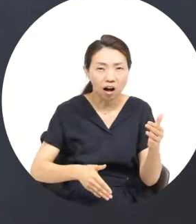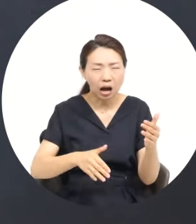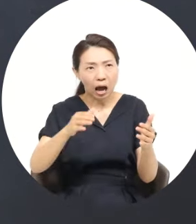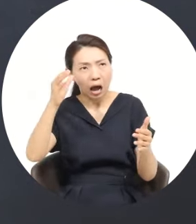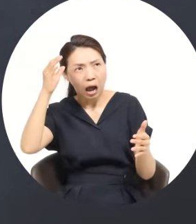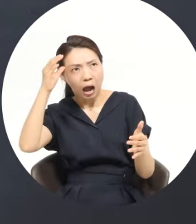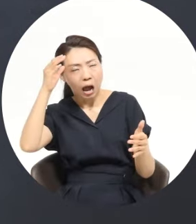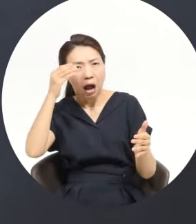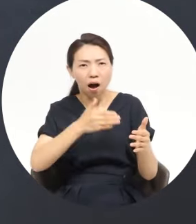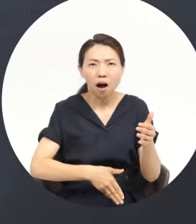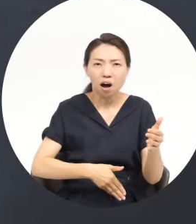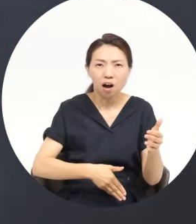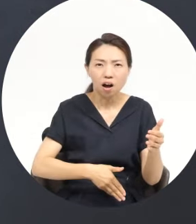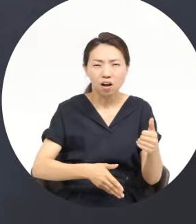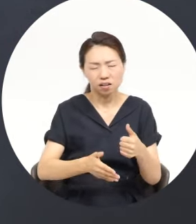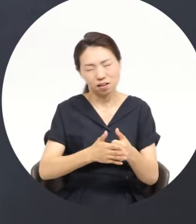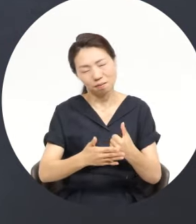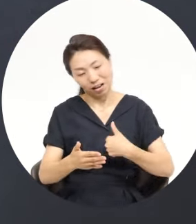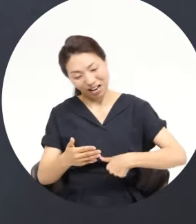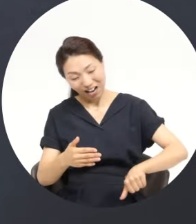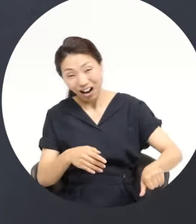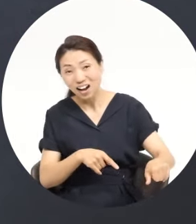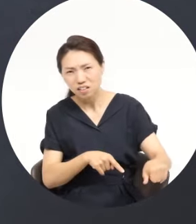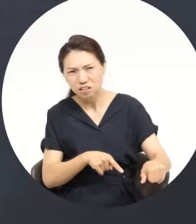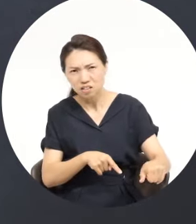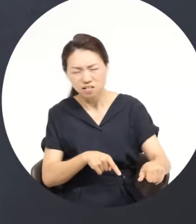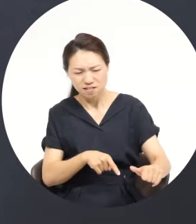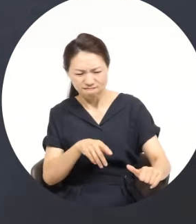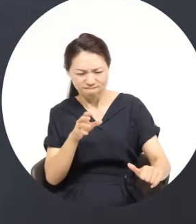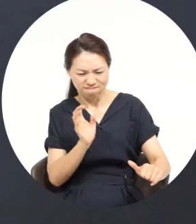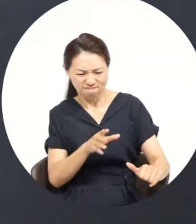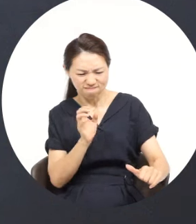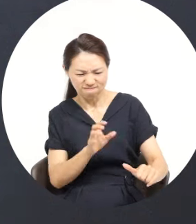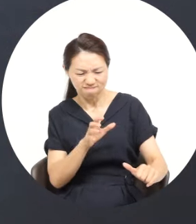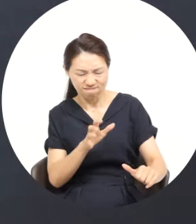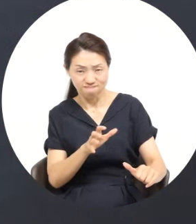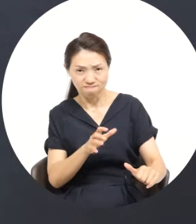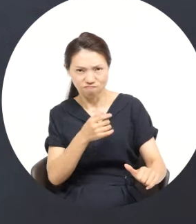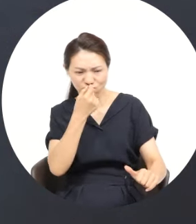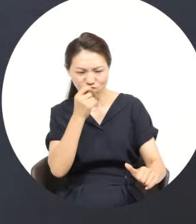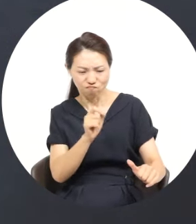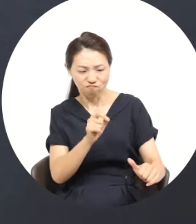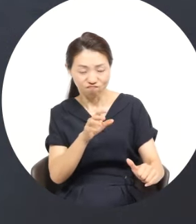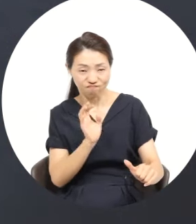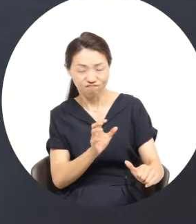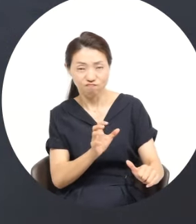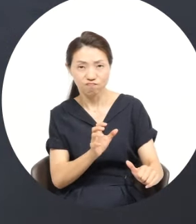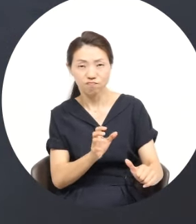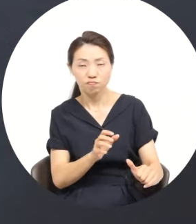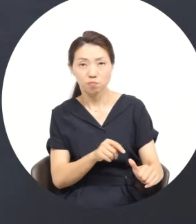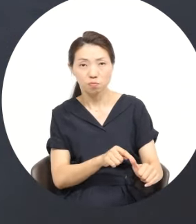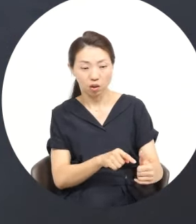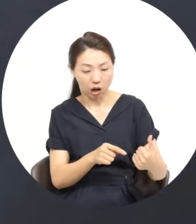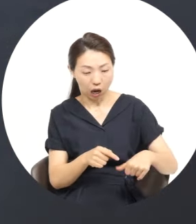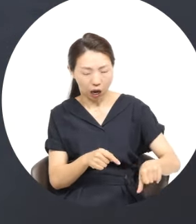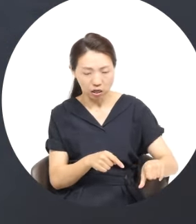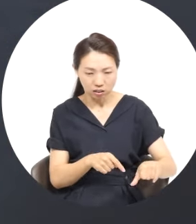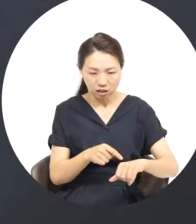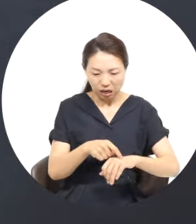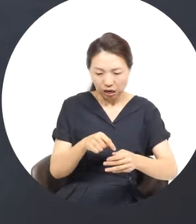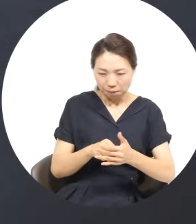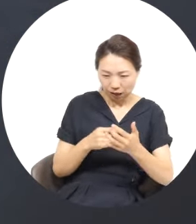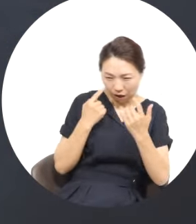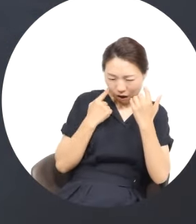되니까 늘 좀 속된 말로 쫑꼬를 줘서 거기에서 상처가